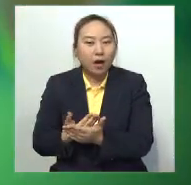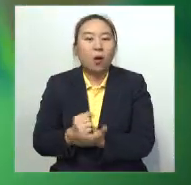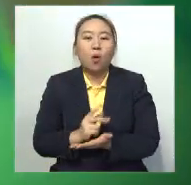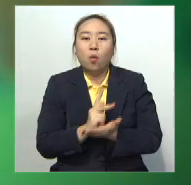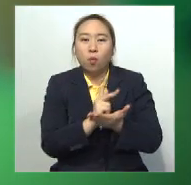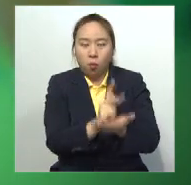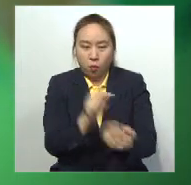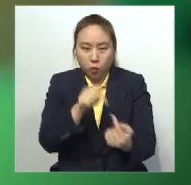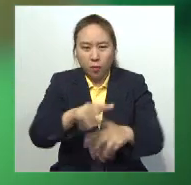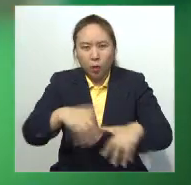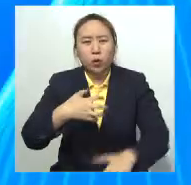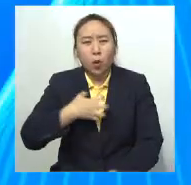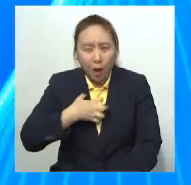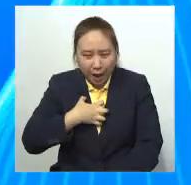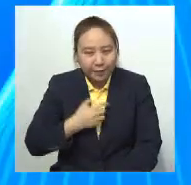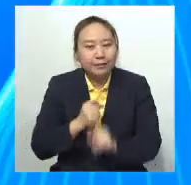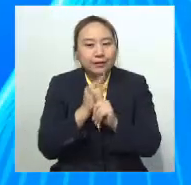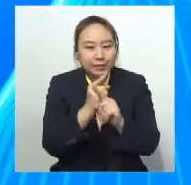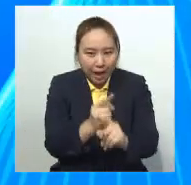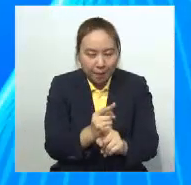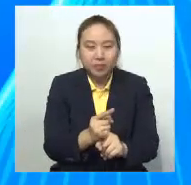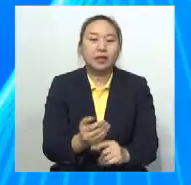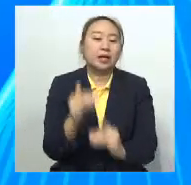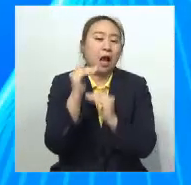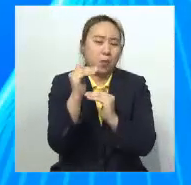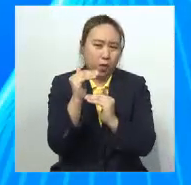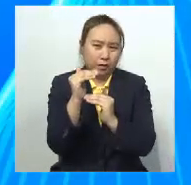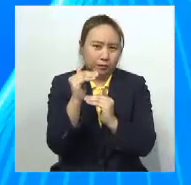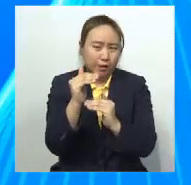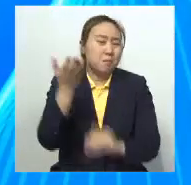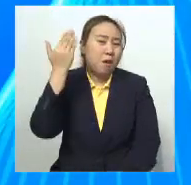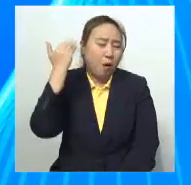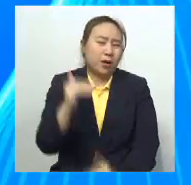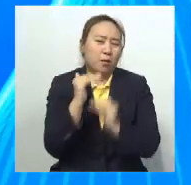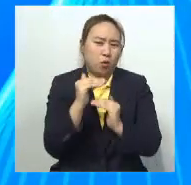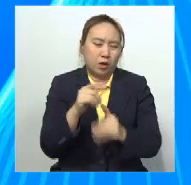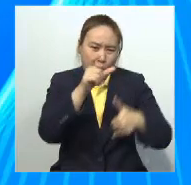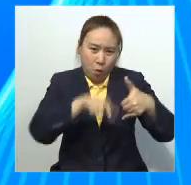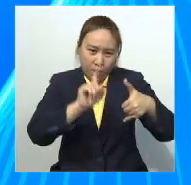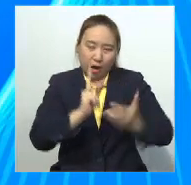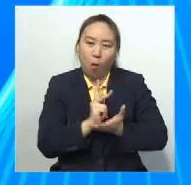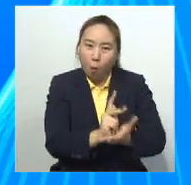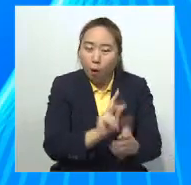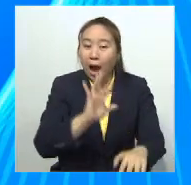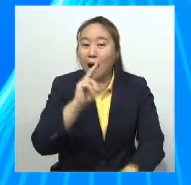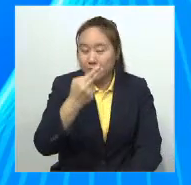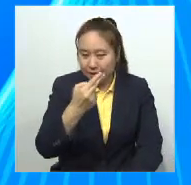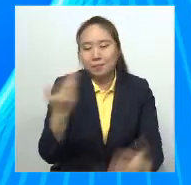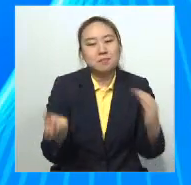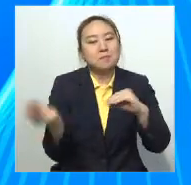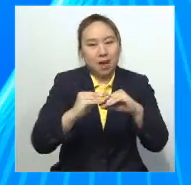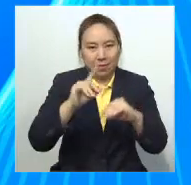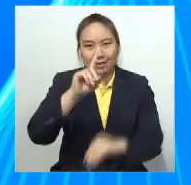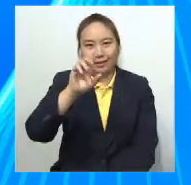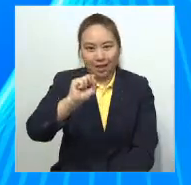องกับความต้องการของประชาชนโดยขยายเพดานวงเงินสินเชื่อสูงสุดจากเดิม 50,000 บาทต่อรายเป็น 100,000 บาทต่อราย